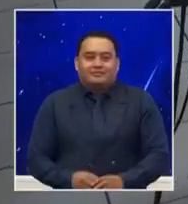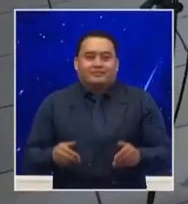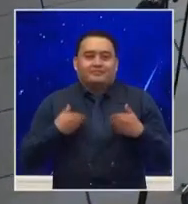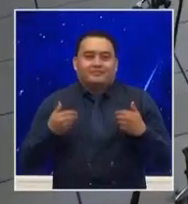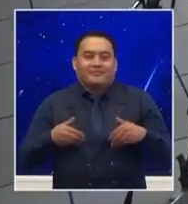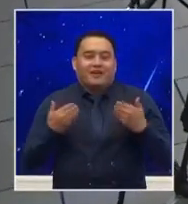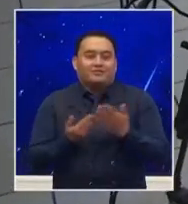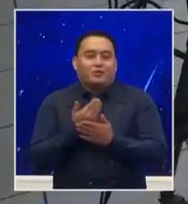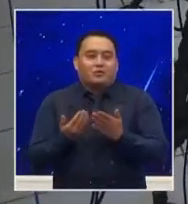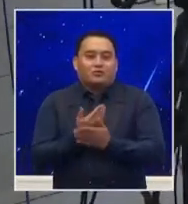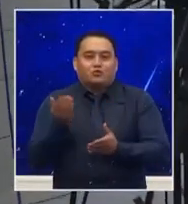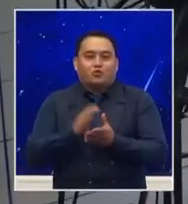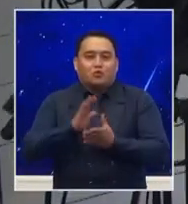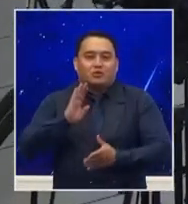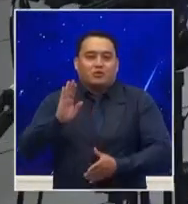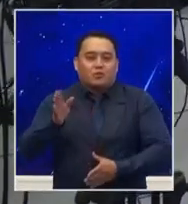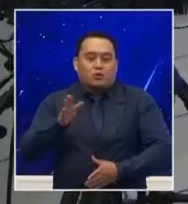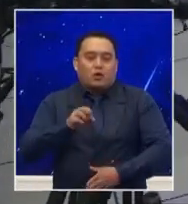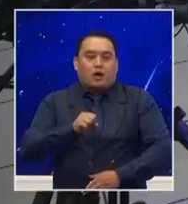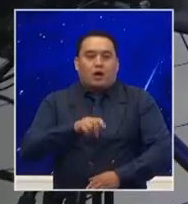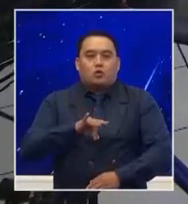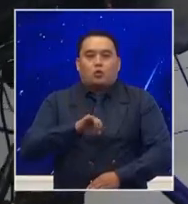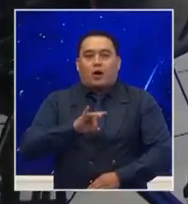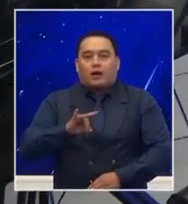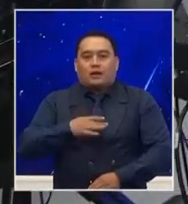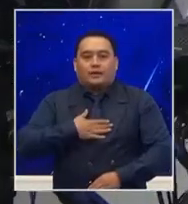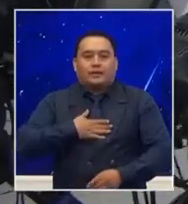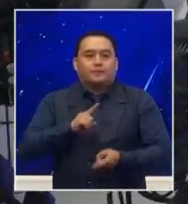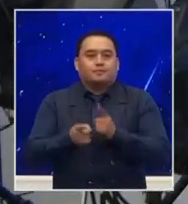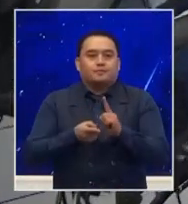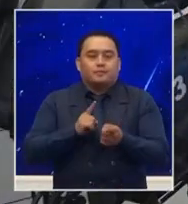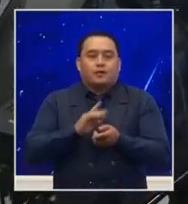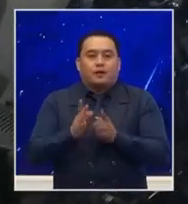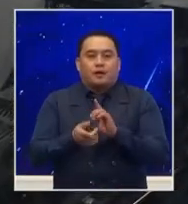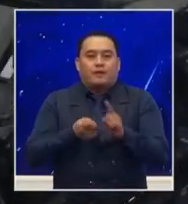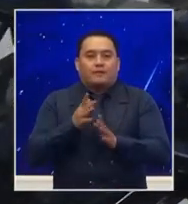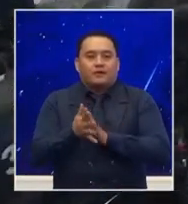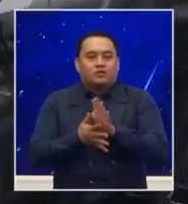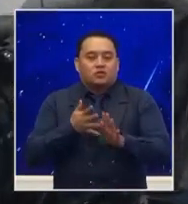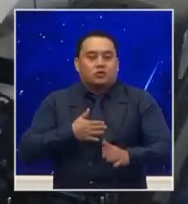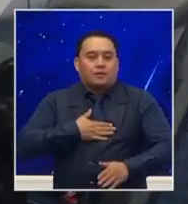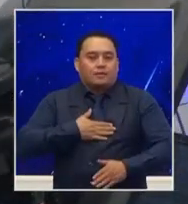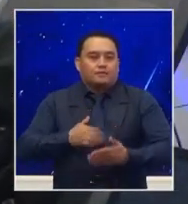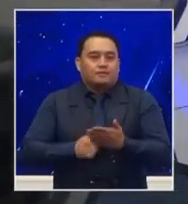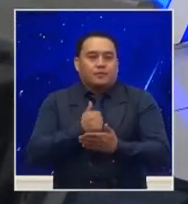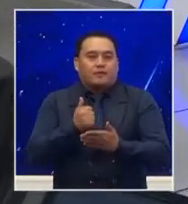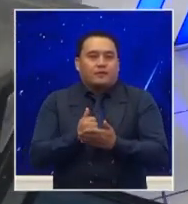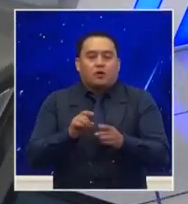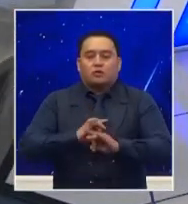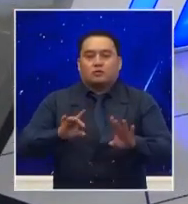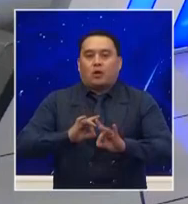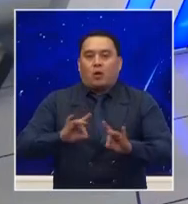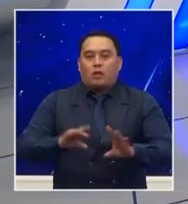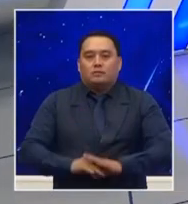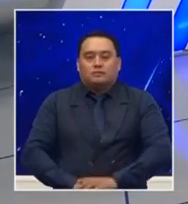Добрый вечер. В эфире телеканала ЖТСУ Новости. В студии для вас работает Ануар Амангельдинов и сурдоперевод обеспечивает Марат Жумабеков. И в